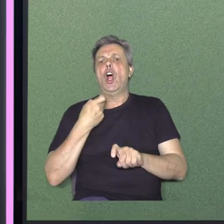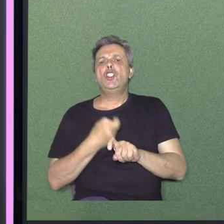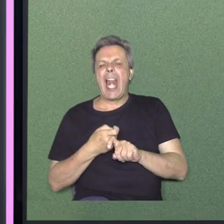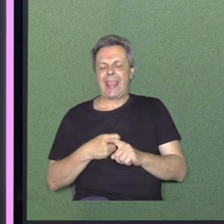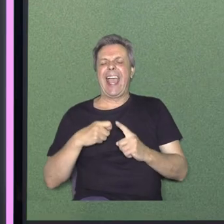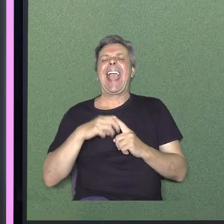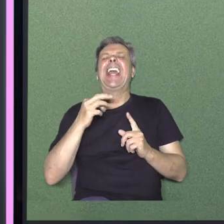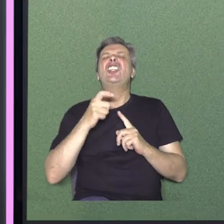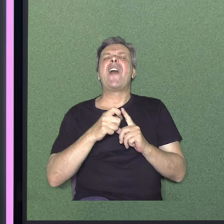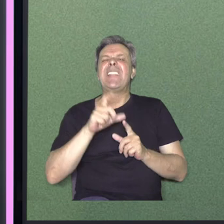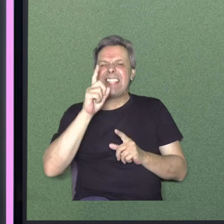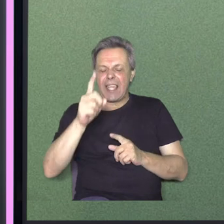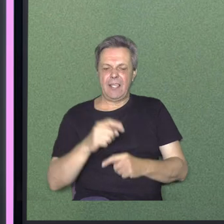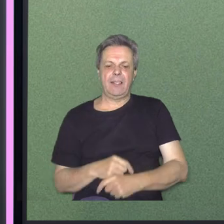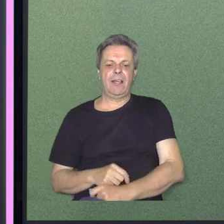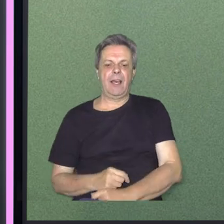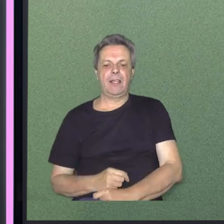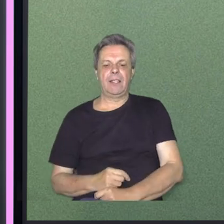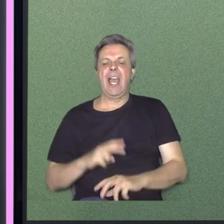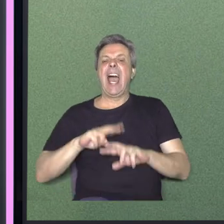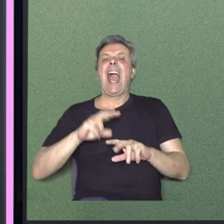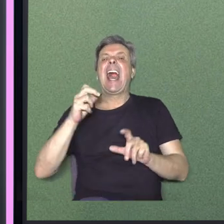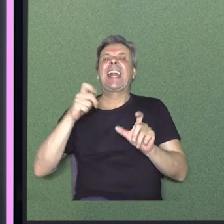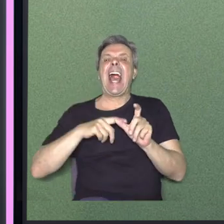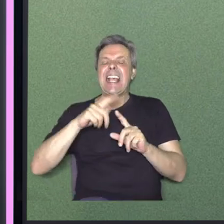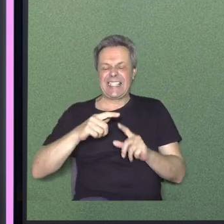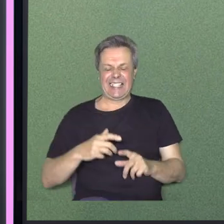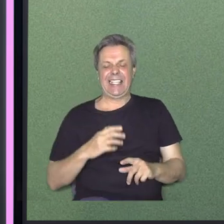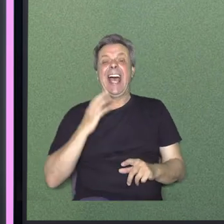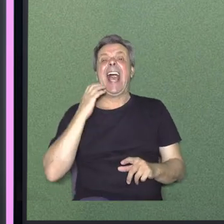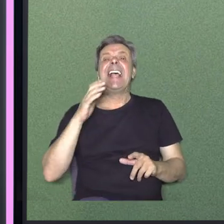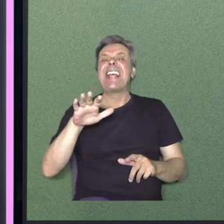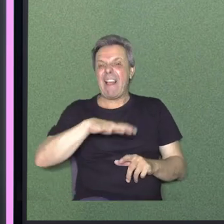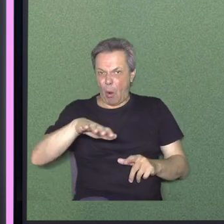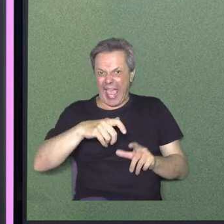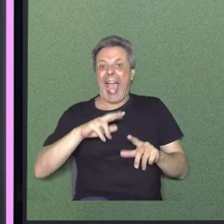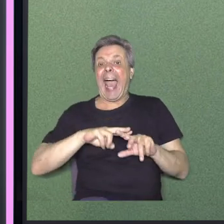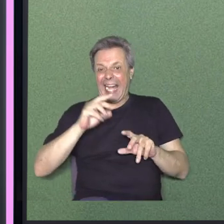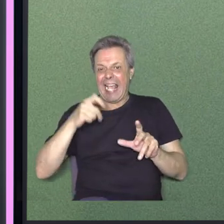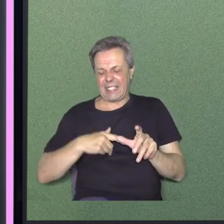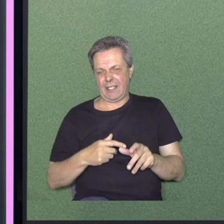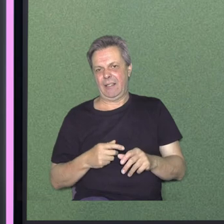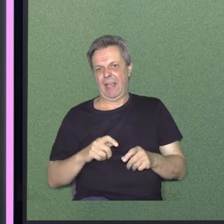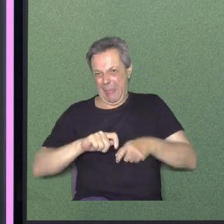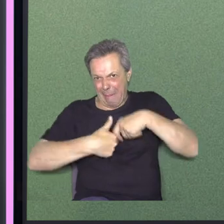čelik Križevci, onda hrast, Slavonija hrast, pa